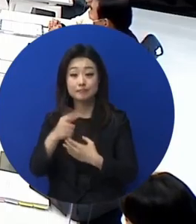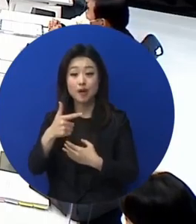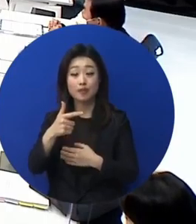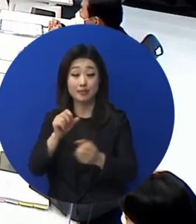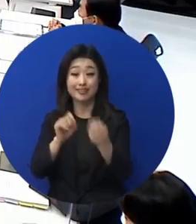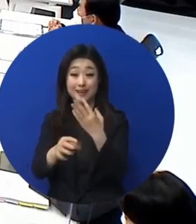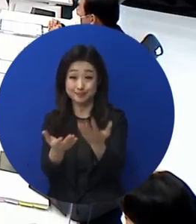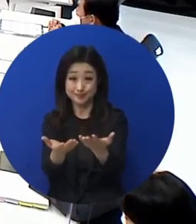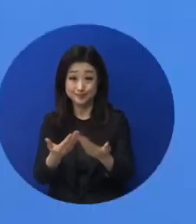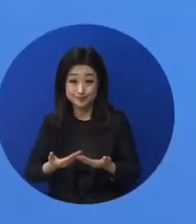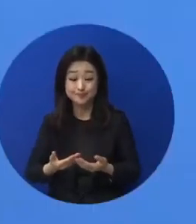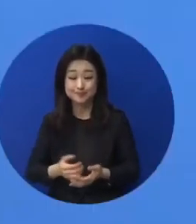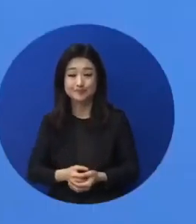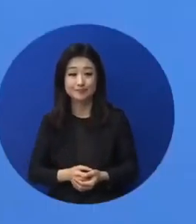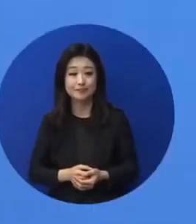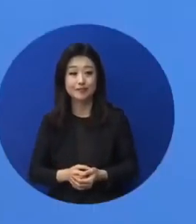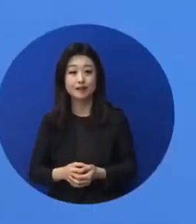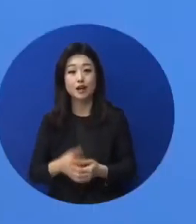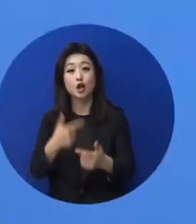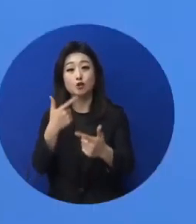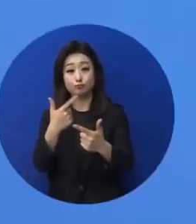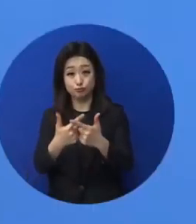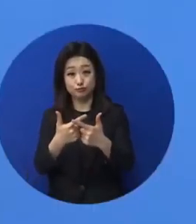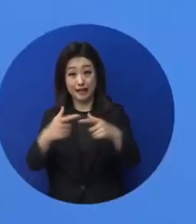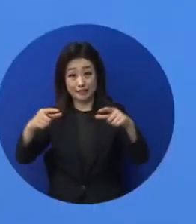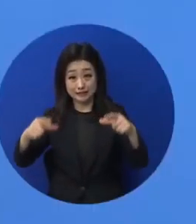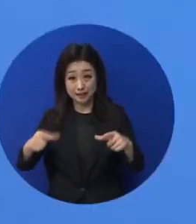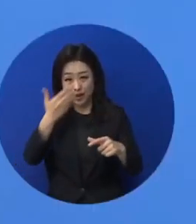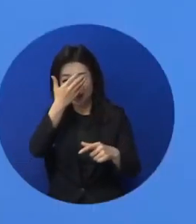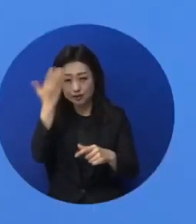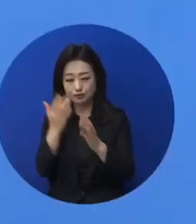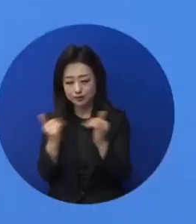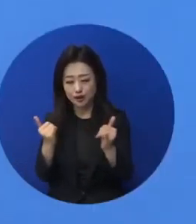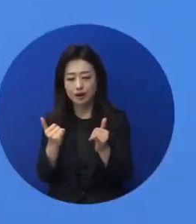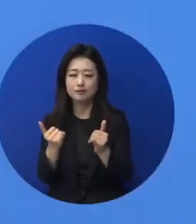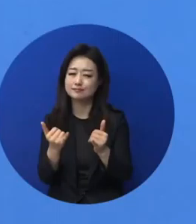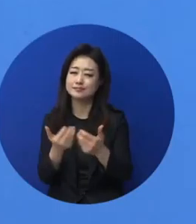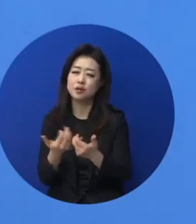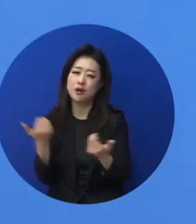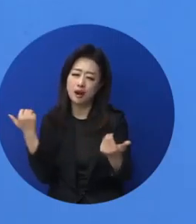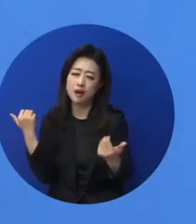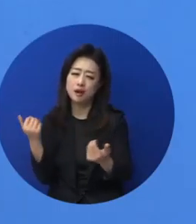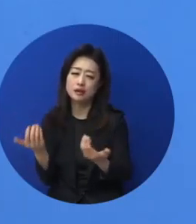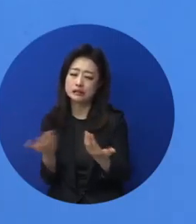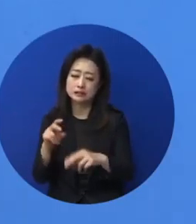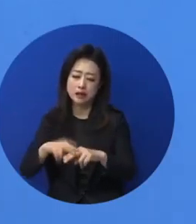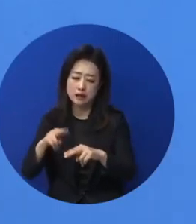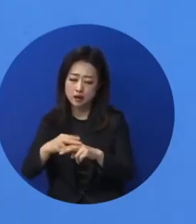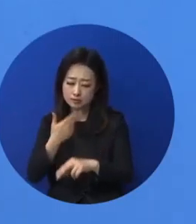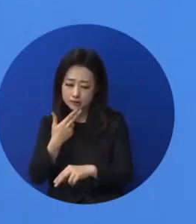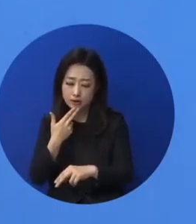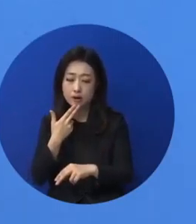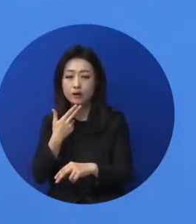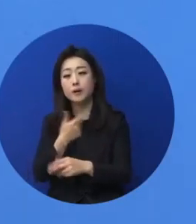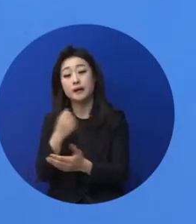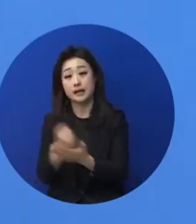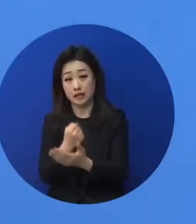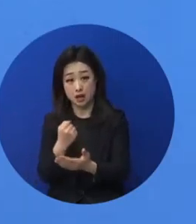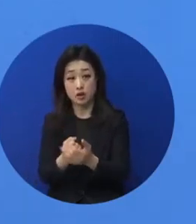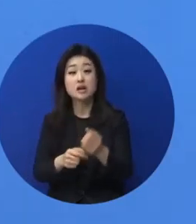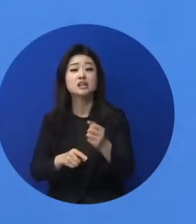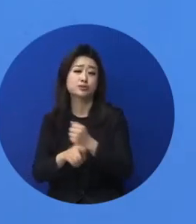네, 부산에 있어서 청년 유출 문제, 일자리 문제 정말 심각합니다. 그 배경에는 두